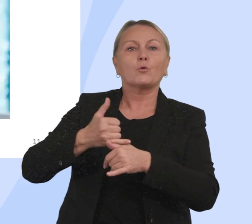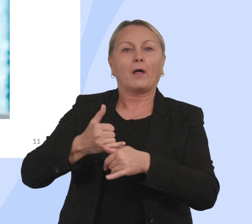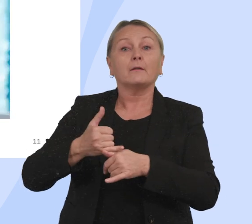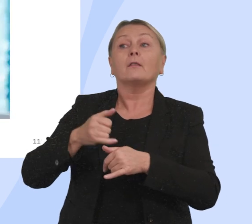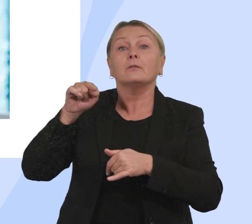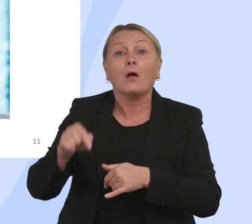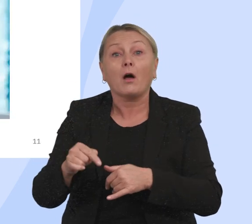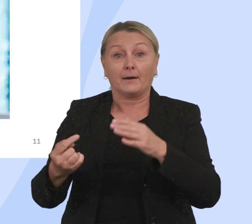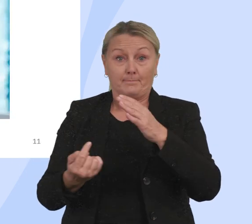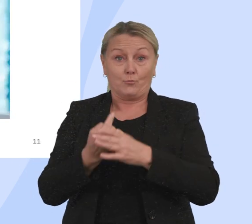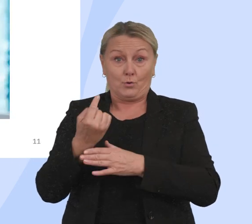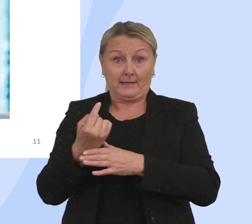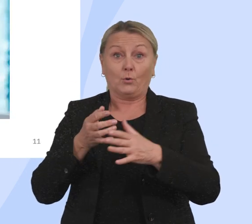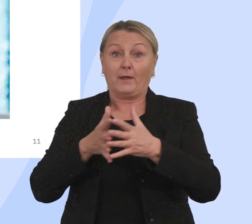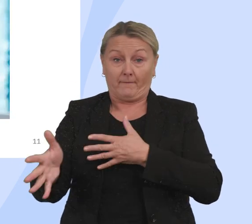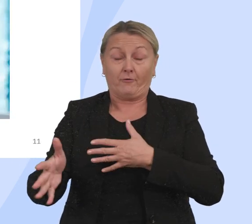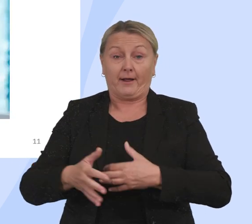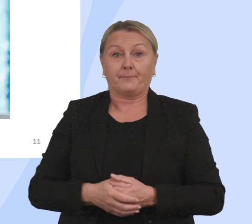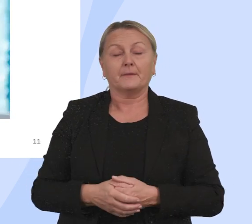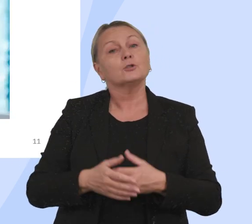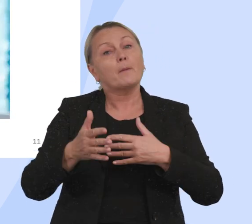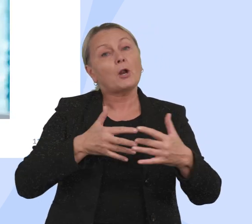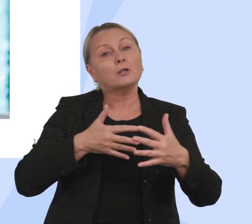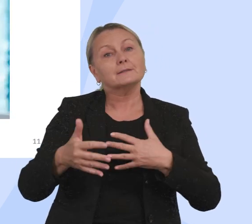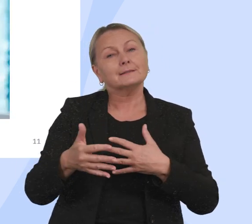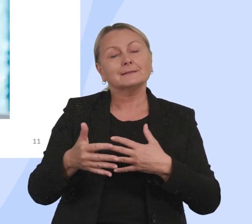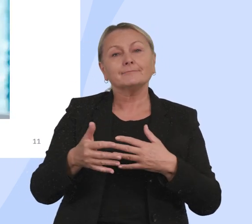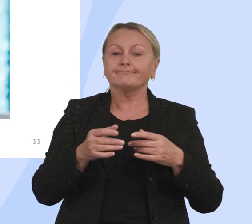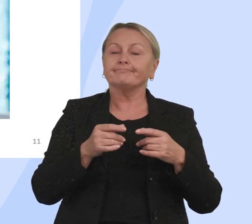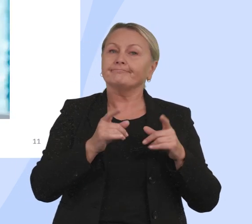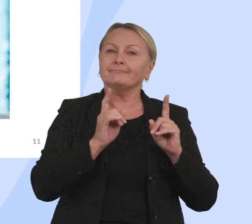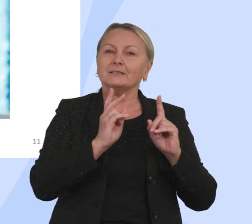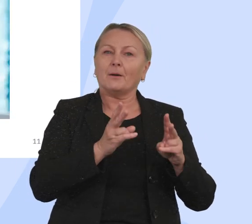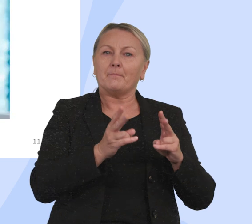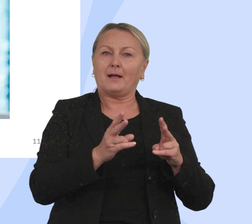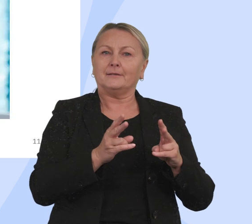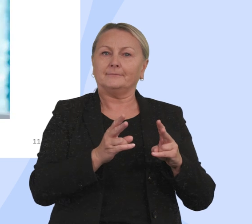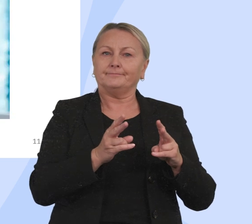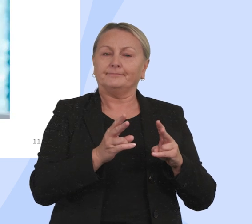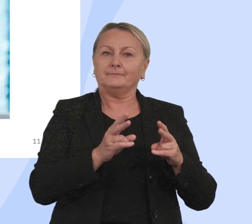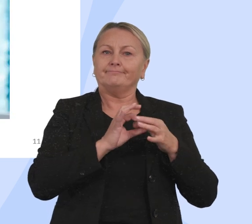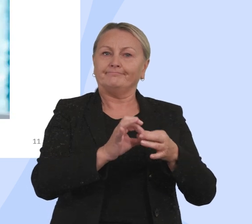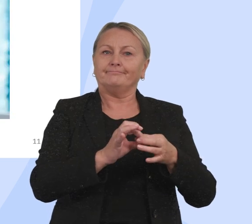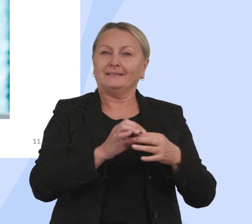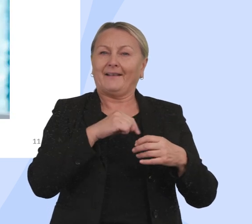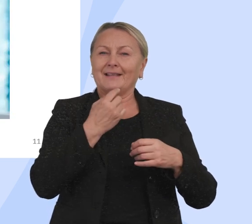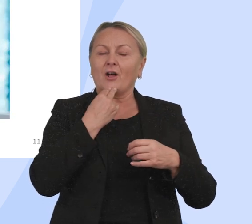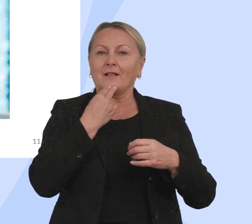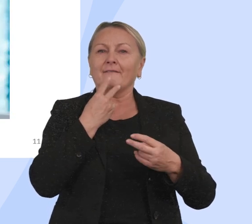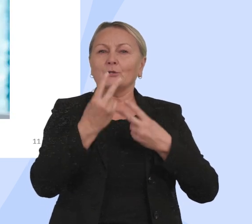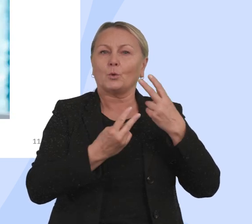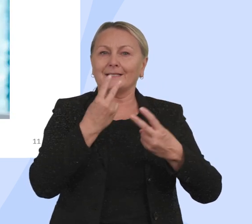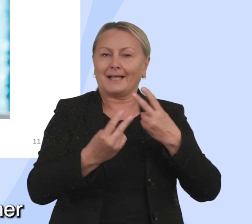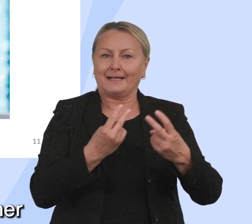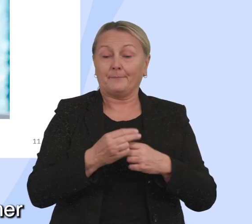Så i praksis svarer det her også til det, vi kalder visualisering. Altså præmotorisk område, der hvor